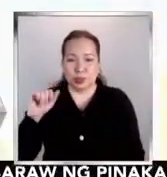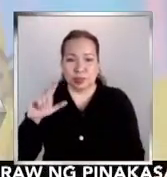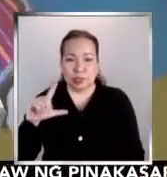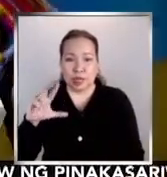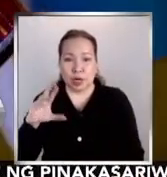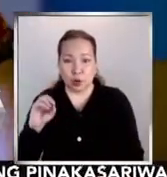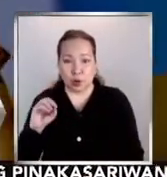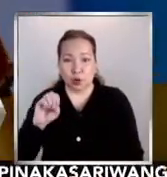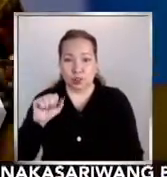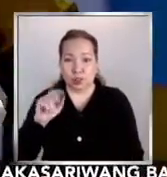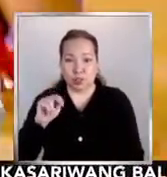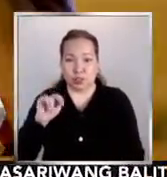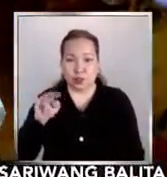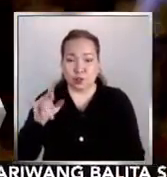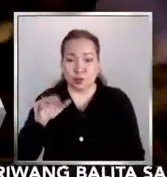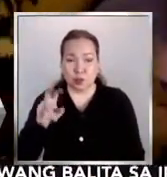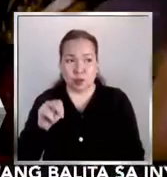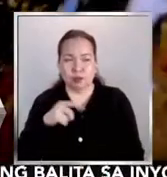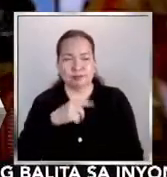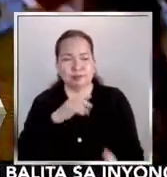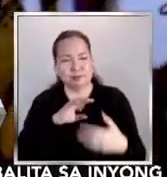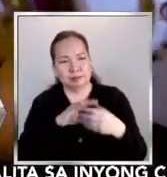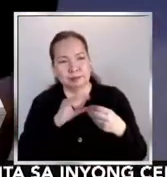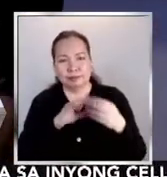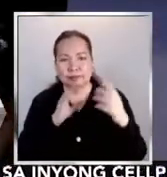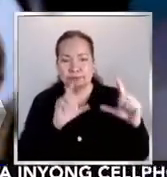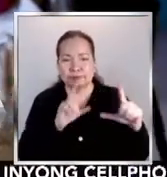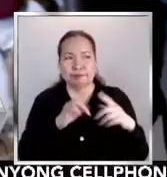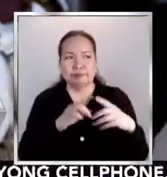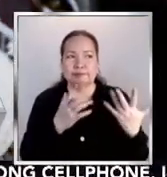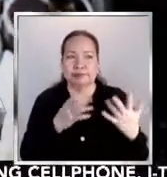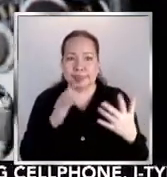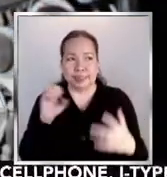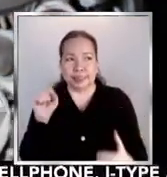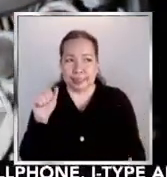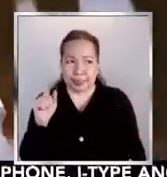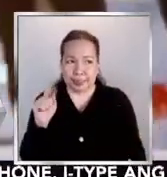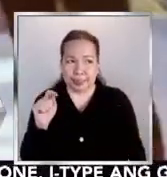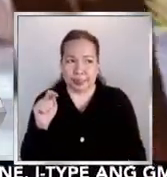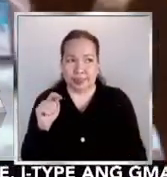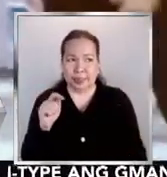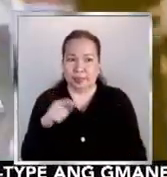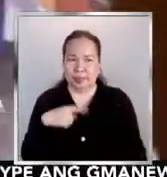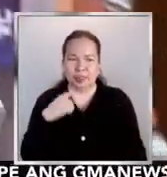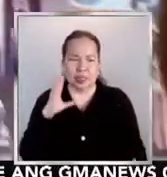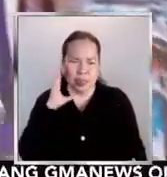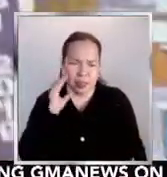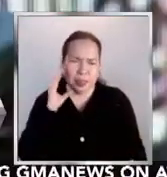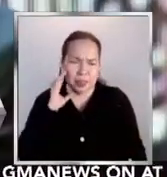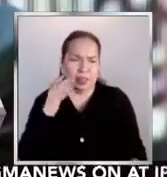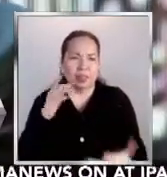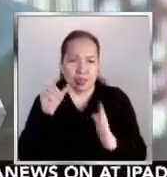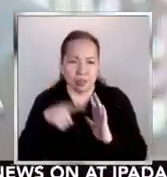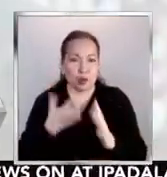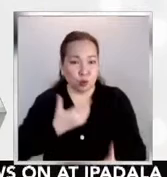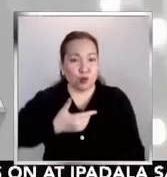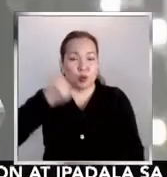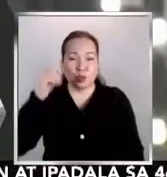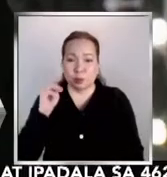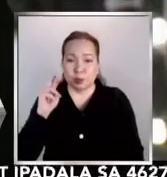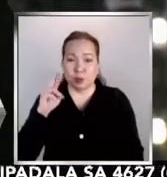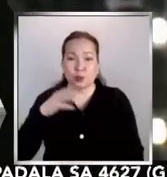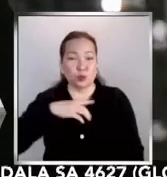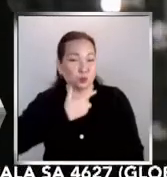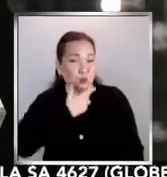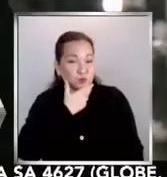Sabado. Mapapanood dito ang mga hirap na kanyang pinagdaanan bago manalo bilang Mr. Pogi 2019 sa Itbulaga.